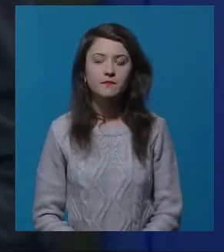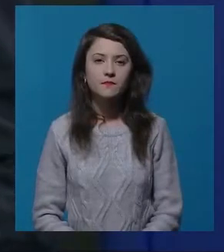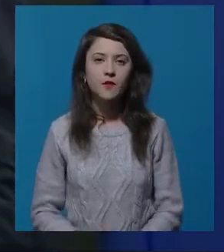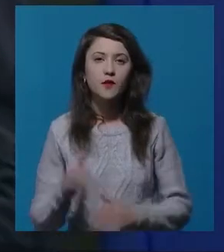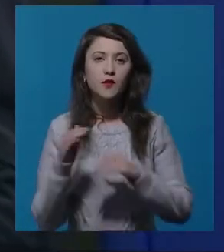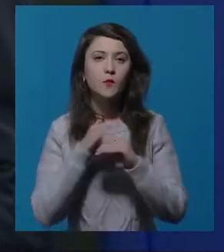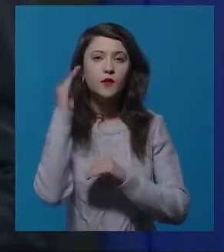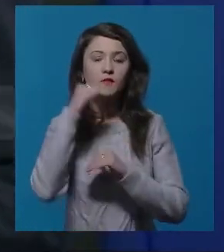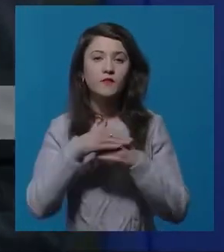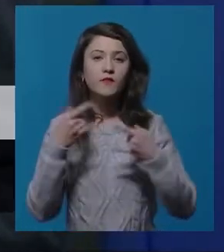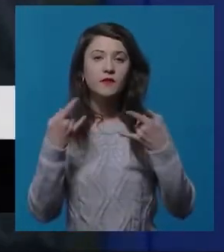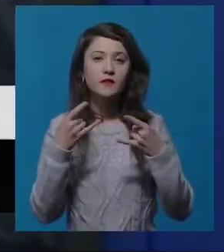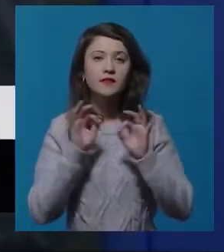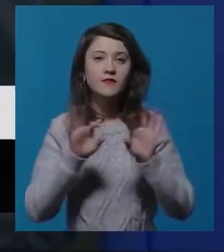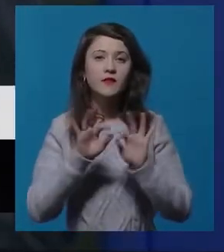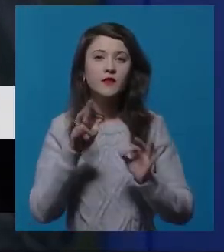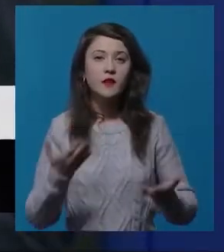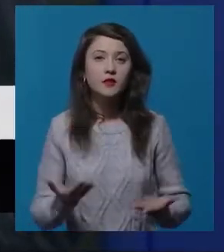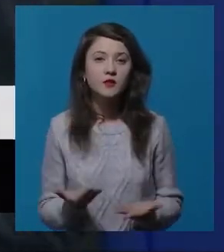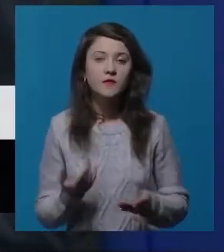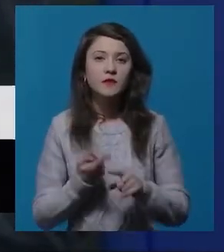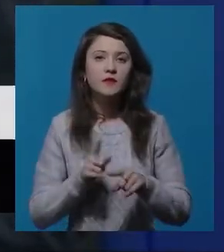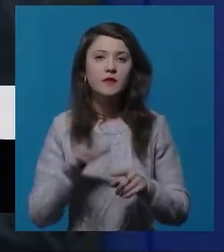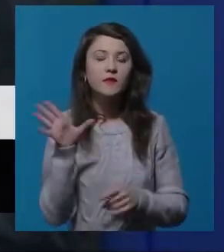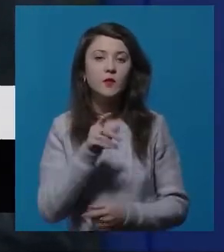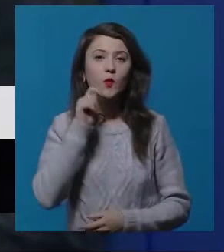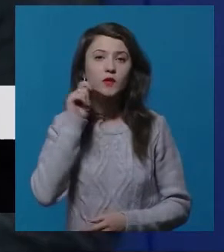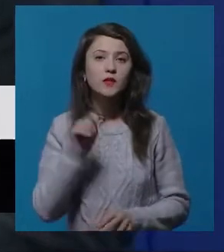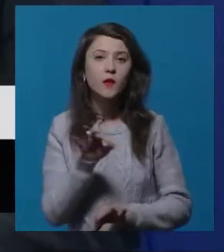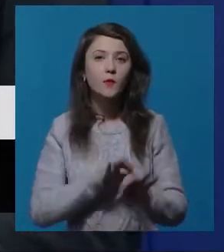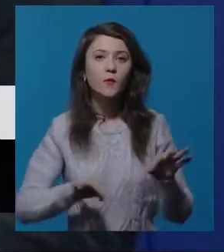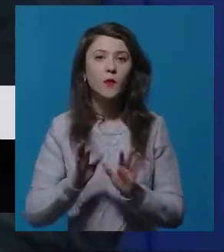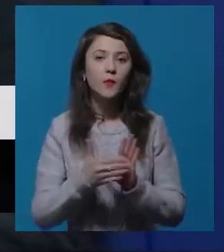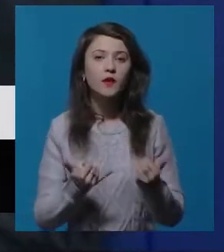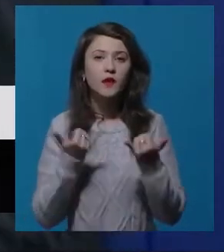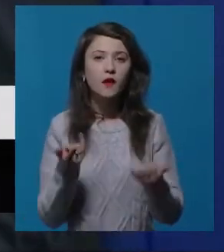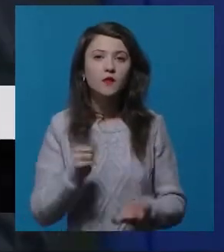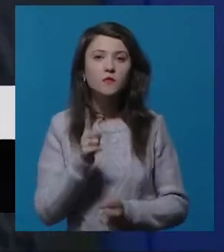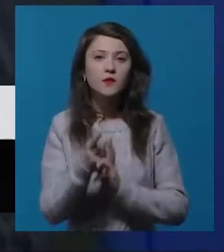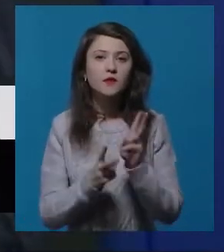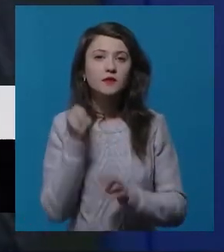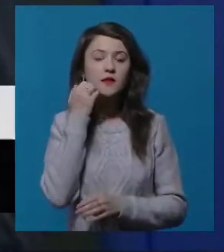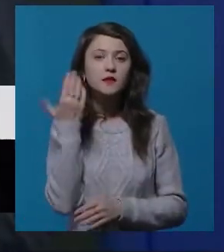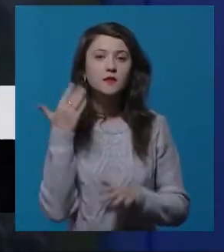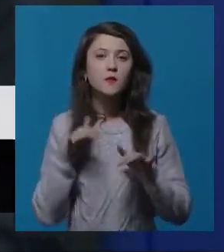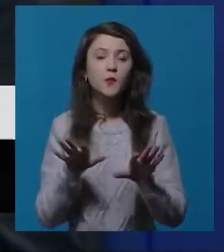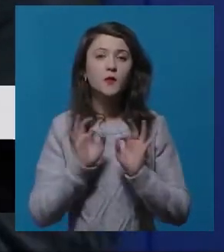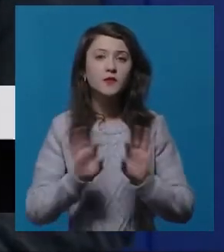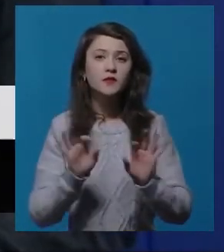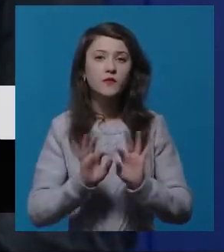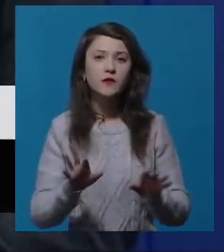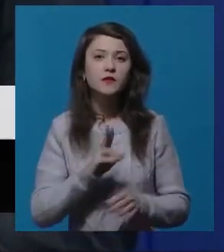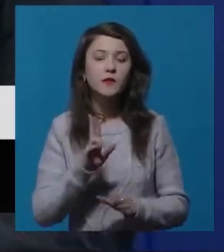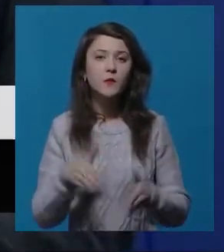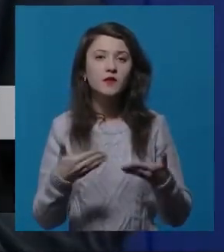Доброго вечора, в етері «Звіти наживо». «Звіти наживо» – це всеукраїнський проект, покликаний для того, аби змінити застарілі способи звітування як